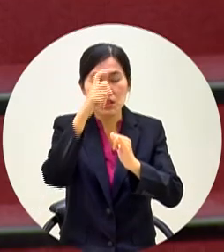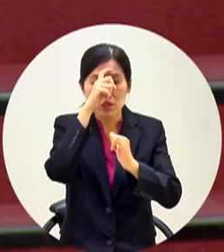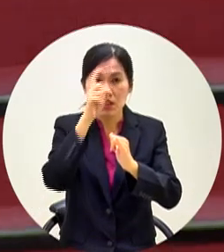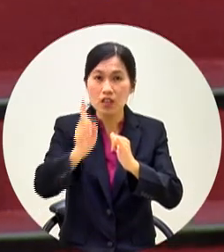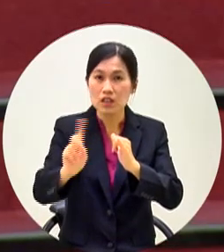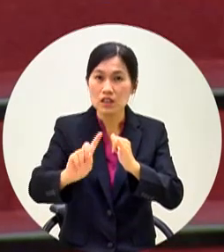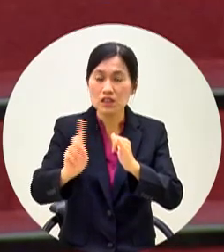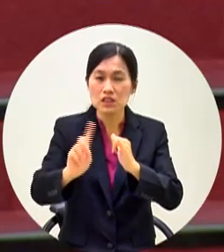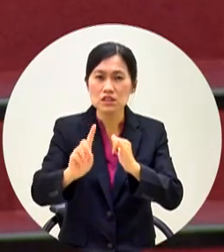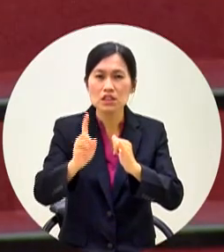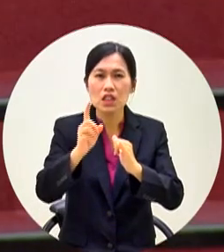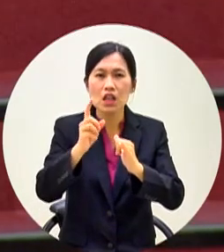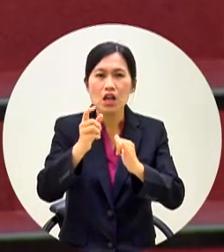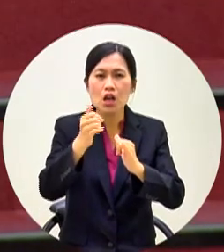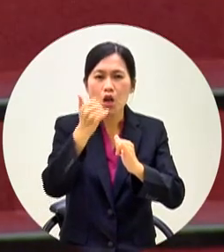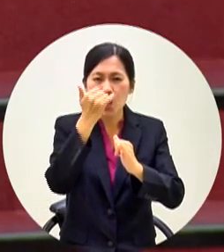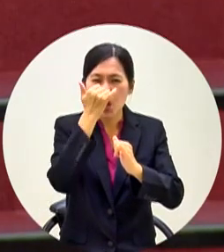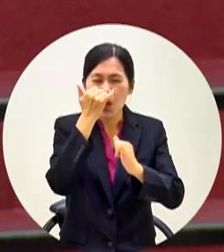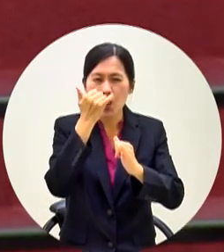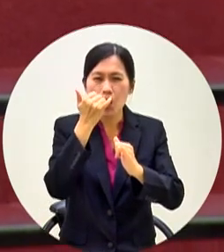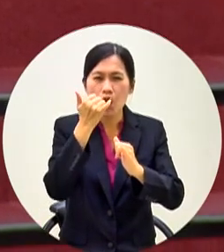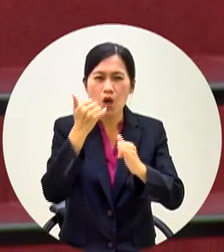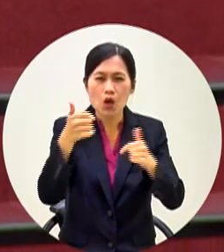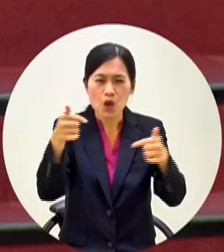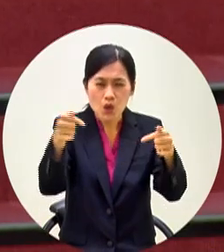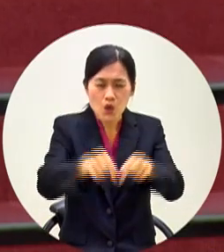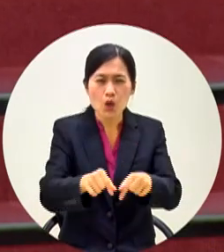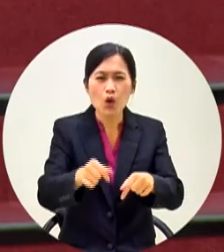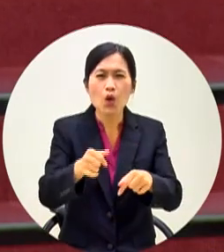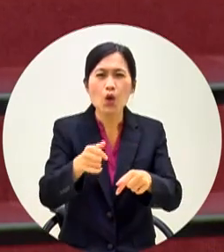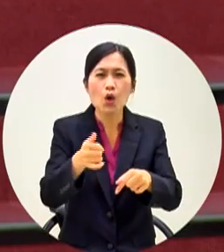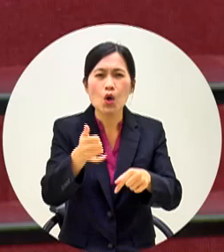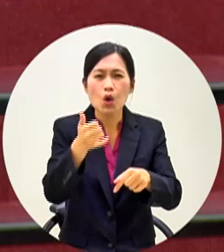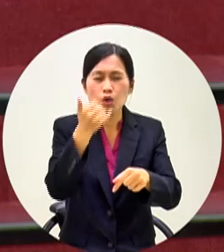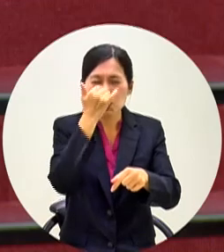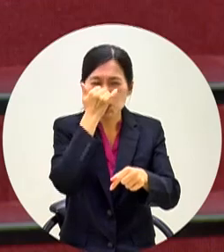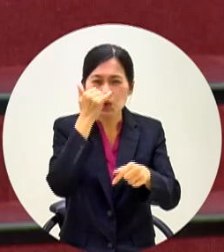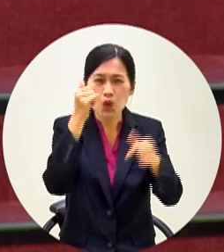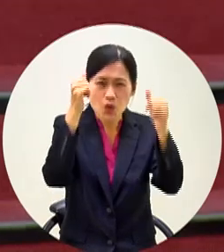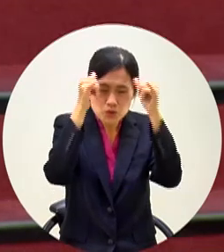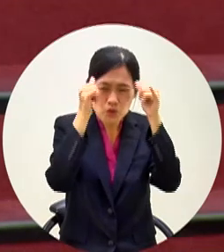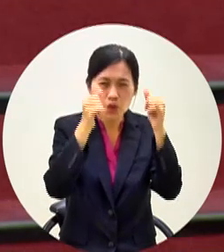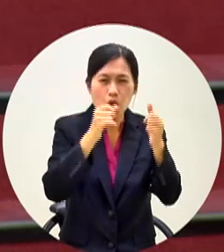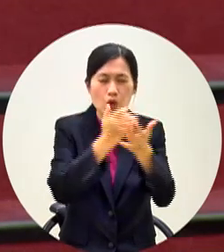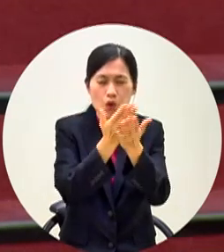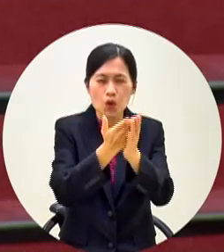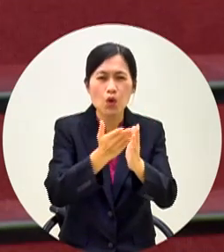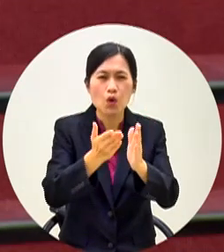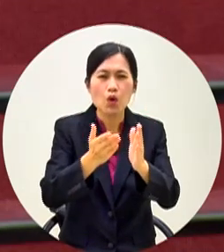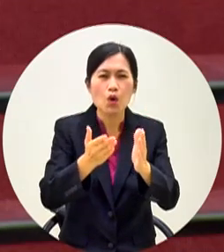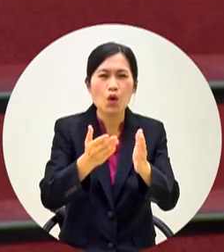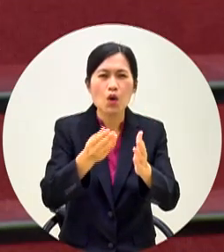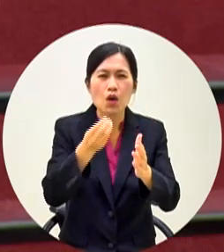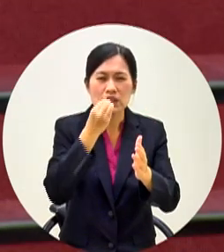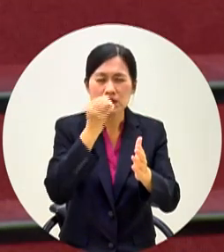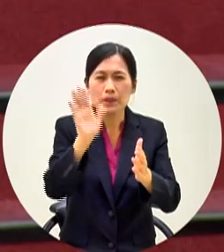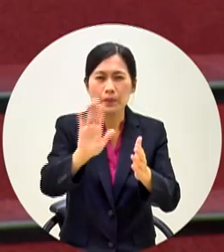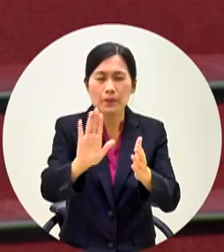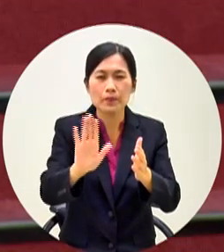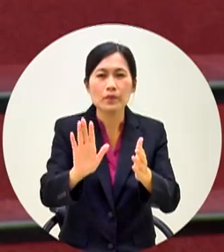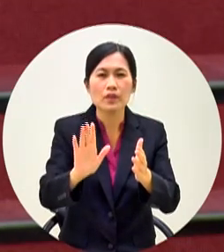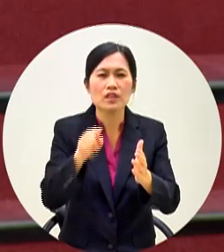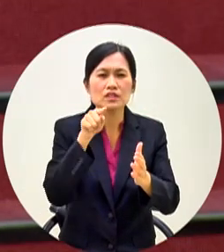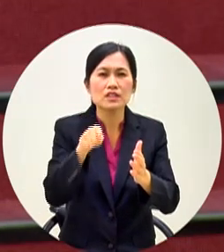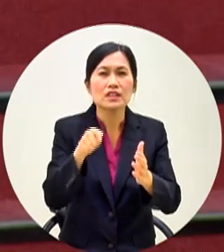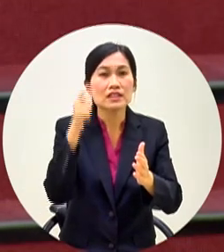的这个肉品类是不要让国人吃到的。那等于是什么？表示就是说，莱克多巴胺事实上是一个不